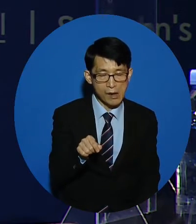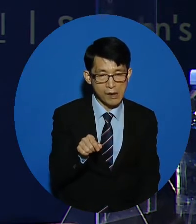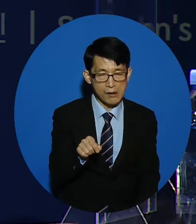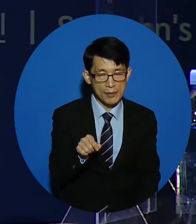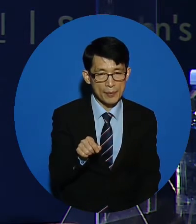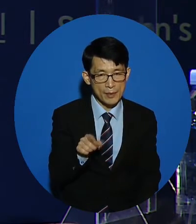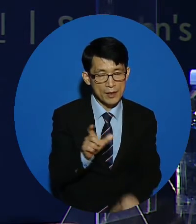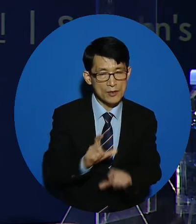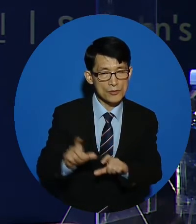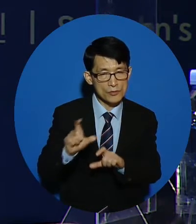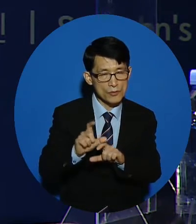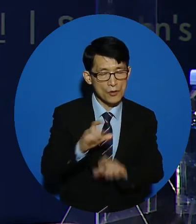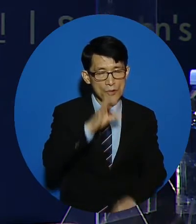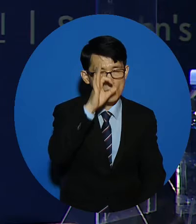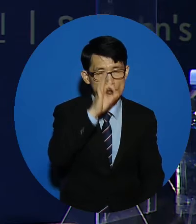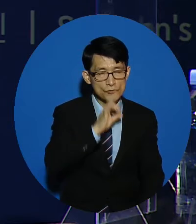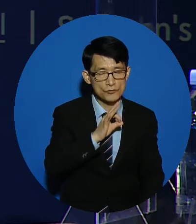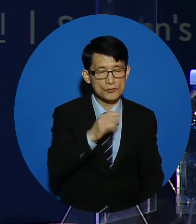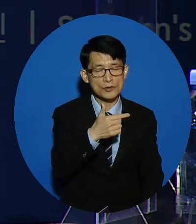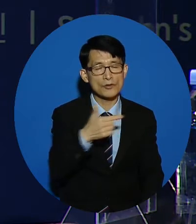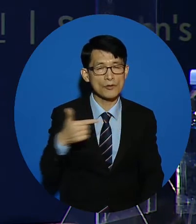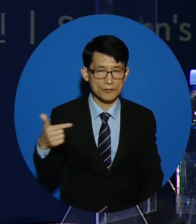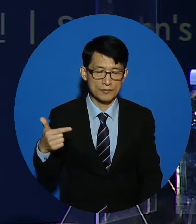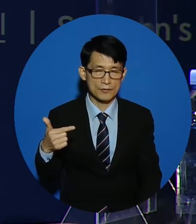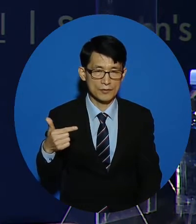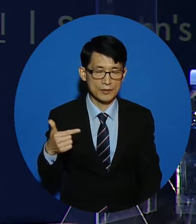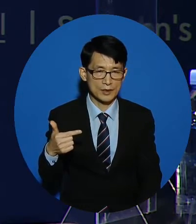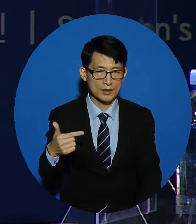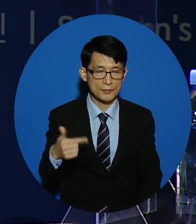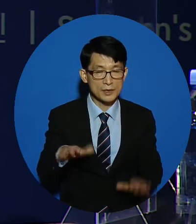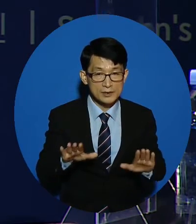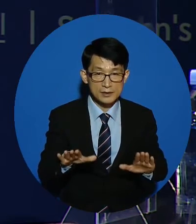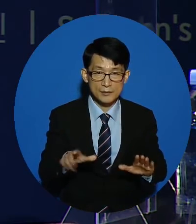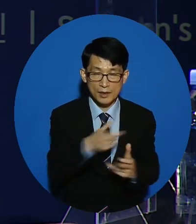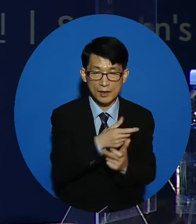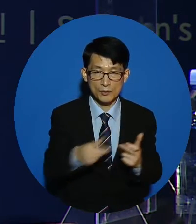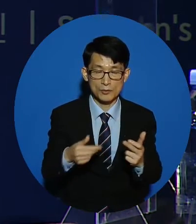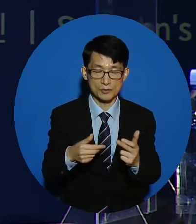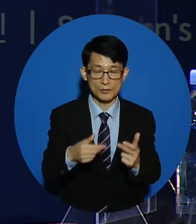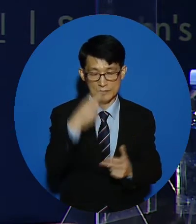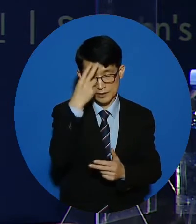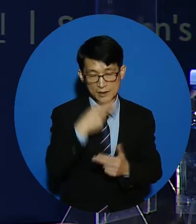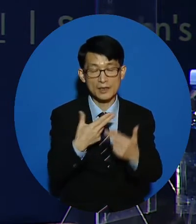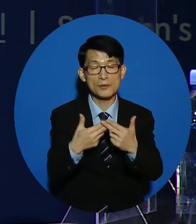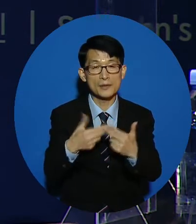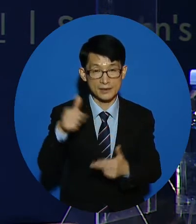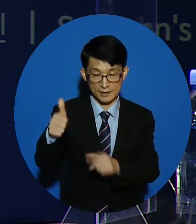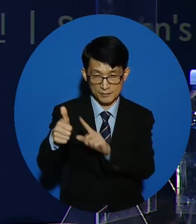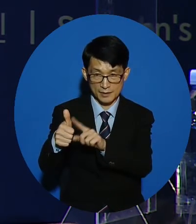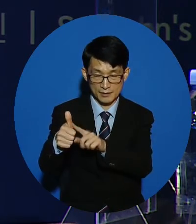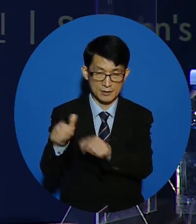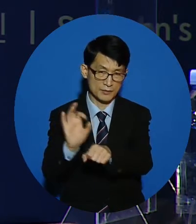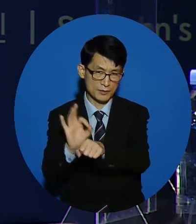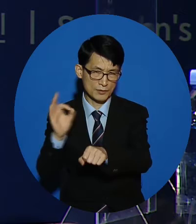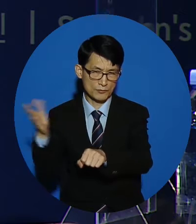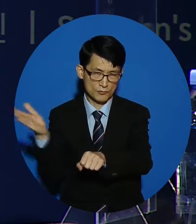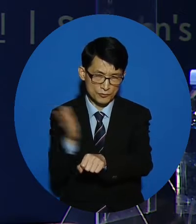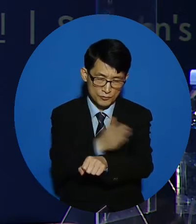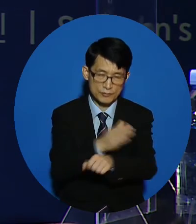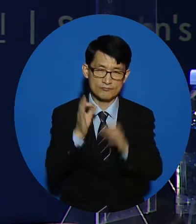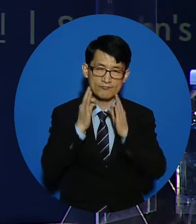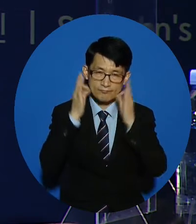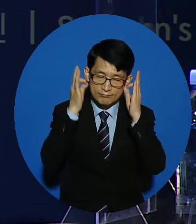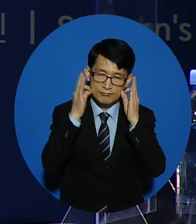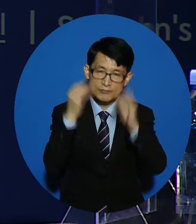아마도 우리 임수성 회장님이 10여 년 전부터 계속 꾸준히 노력해온